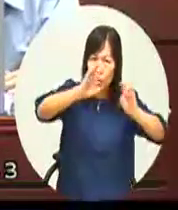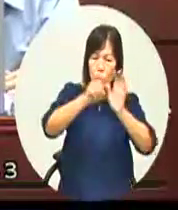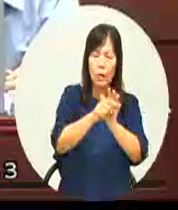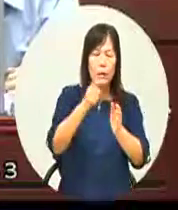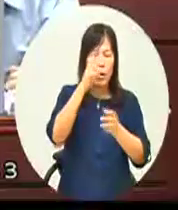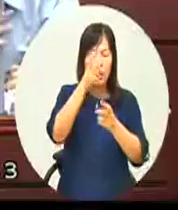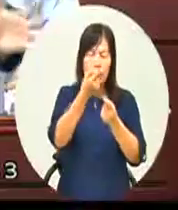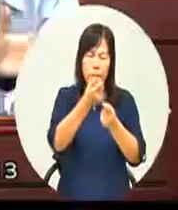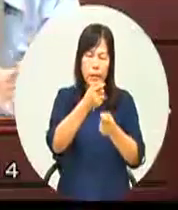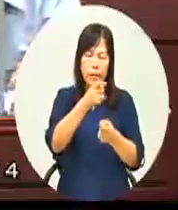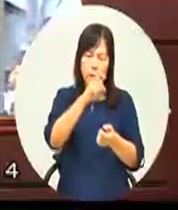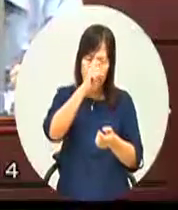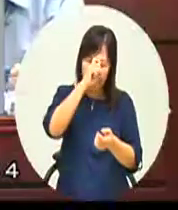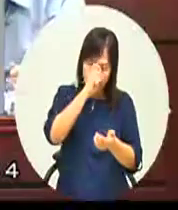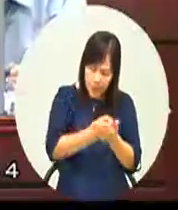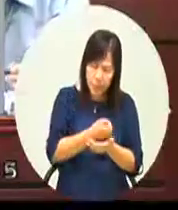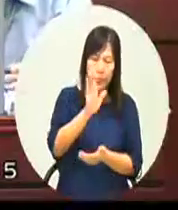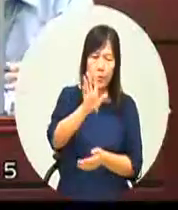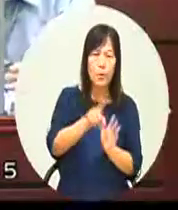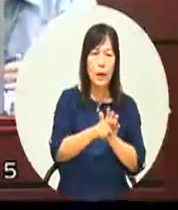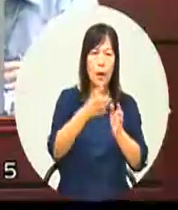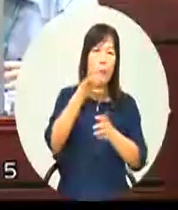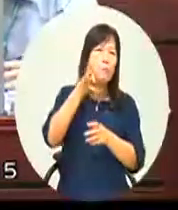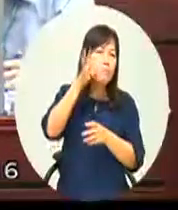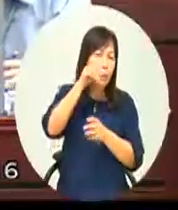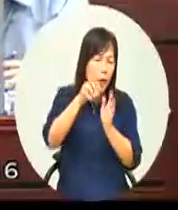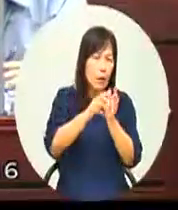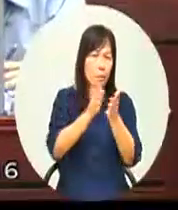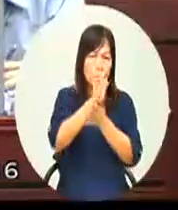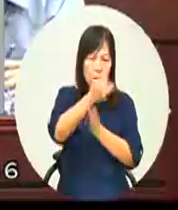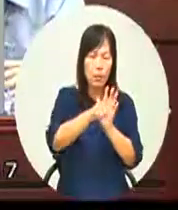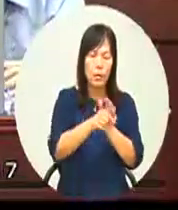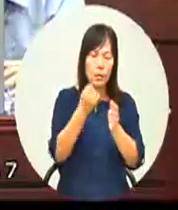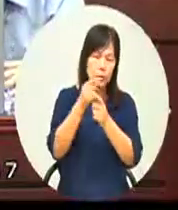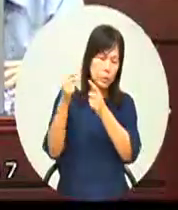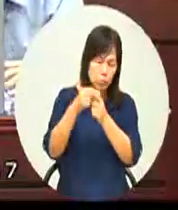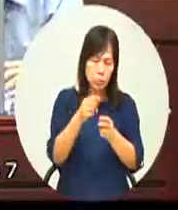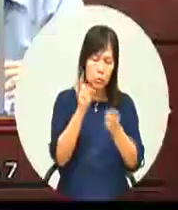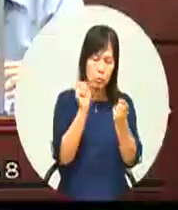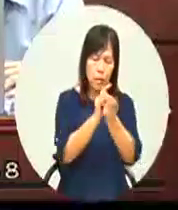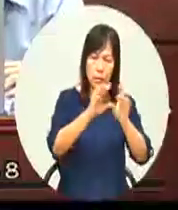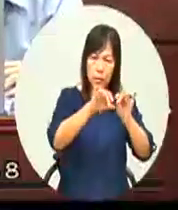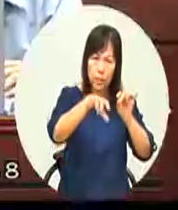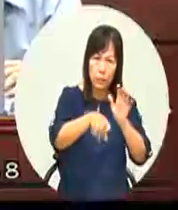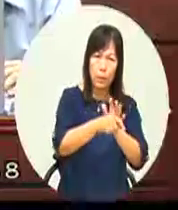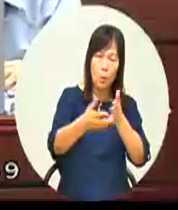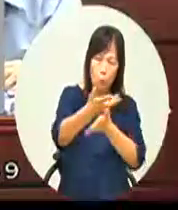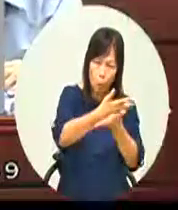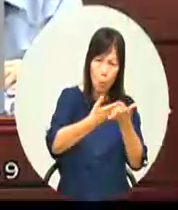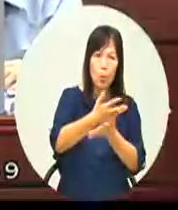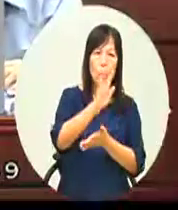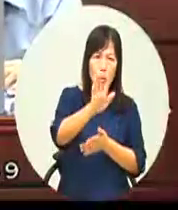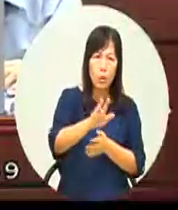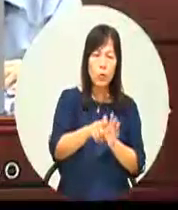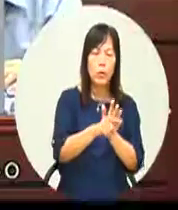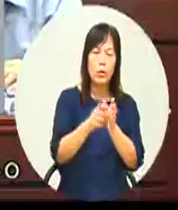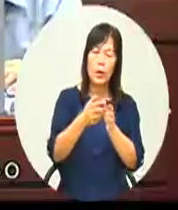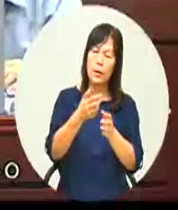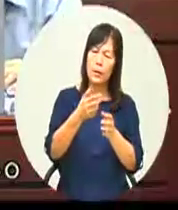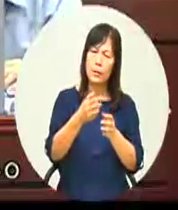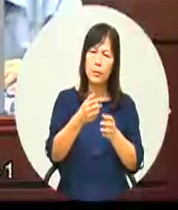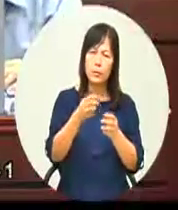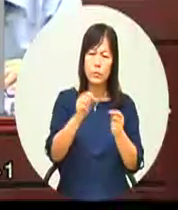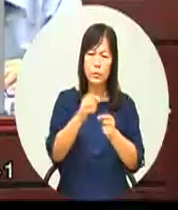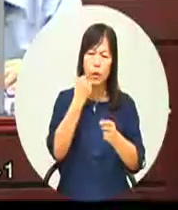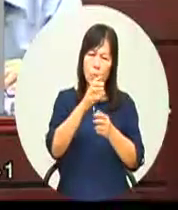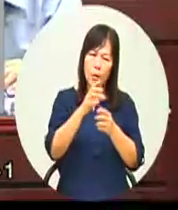哈。那不过这几个月来，我们也持续将这样的概念跟地方上有做持续的沟通，目前也都有很好的一个